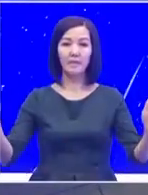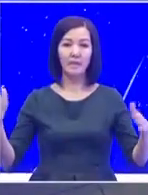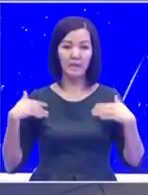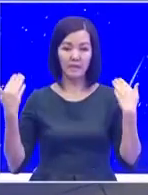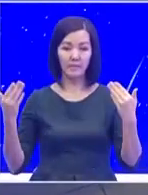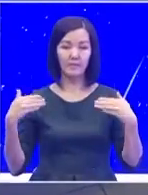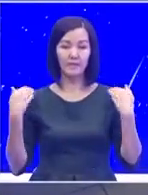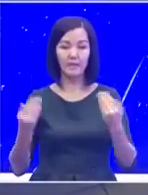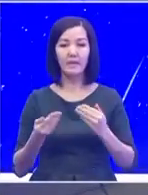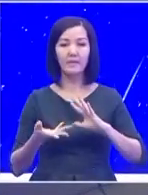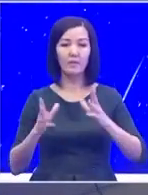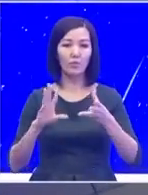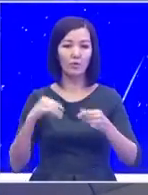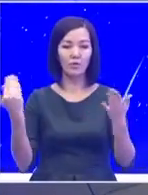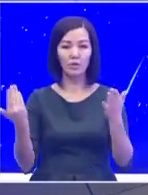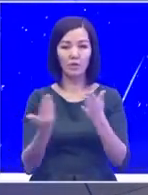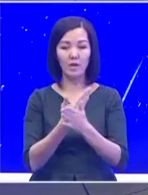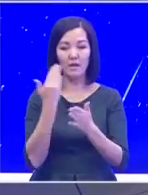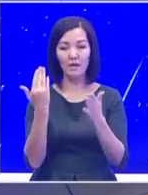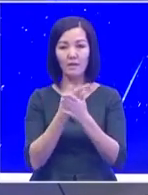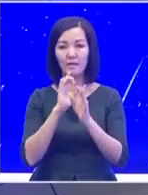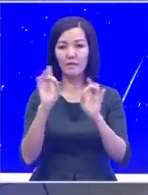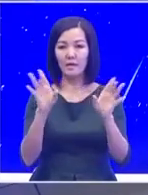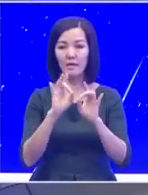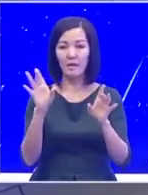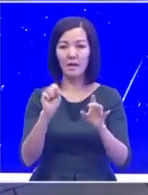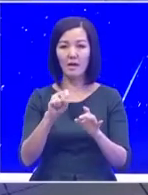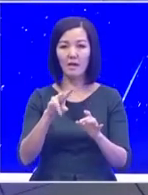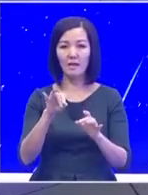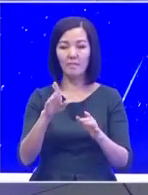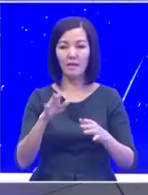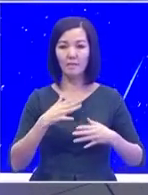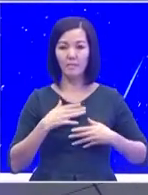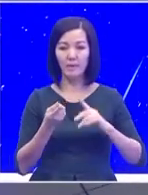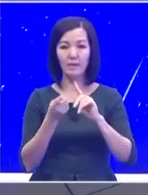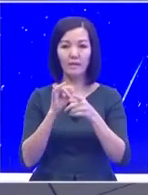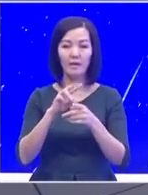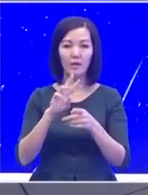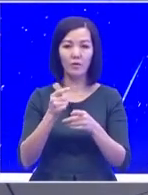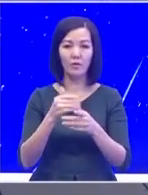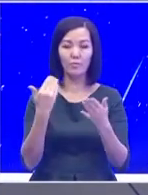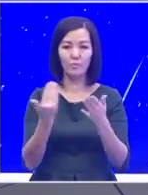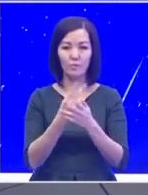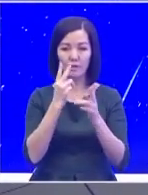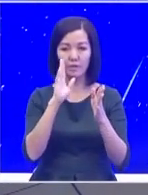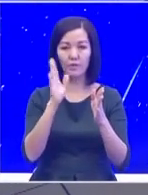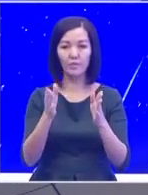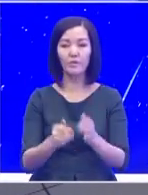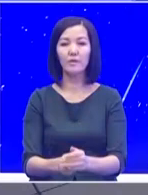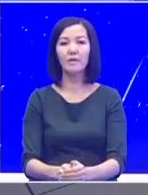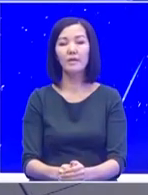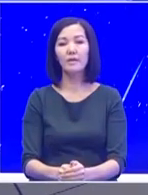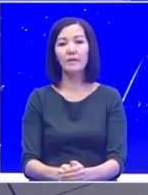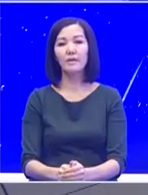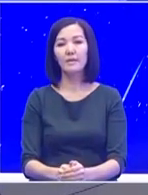Ассаламу алейкум, қадірменді көрермен, тікелей эфирде жаңалықтар, студияда Алмат Хамид, сурдо аудармашы Айгүл Жұмаш қызы алдымен аңдатпа.